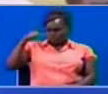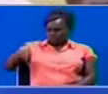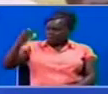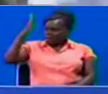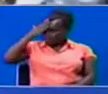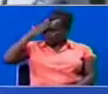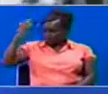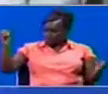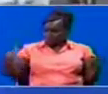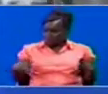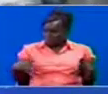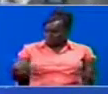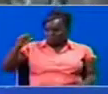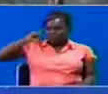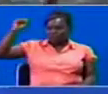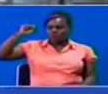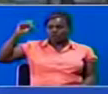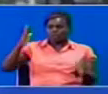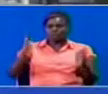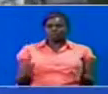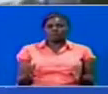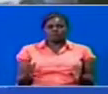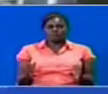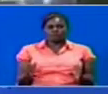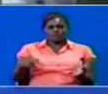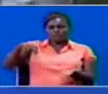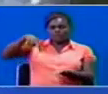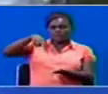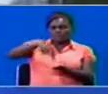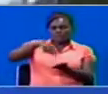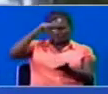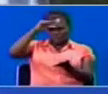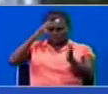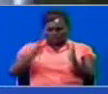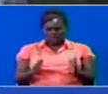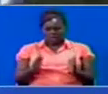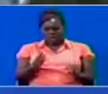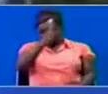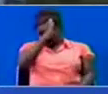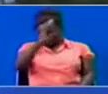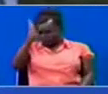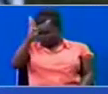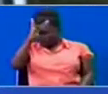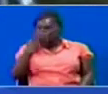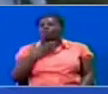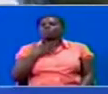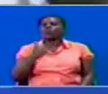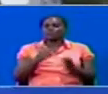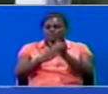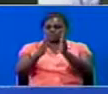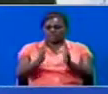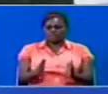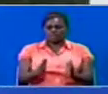wanajulikana? Mwanasiasa Wycliffe Wangamati anayegombea kiti cha ugavana cha Bungoma amewataka viongozi wa eneo